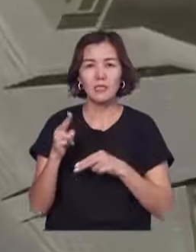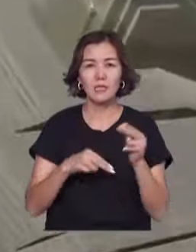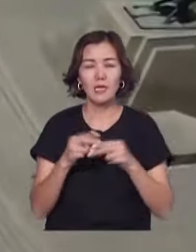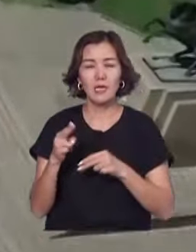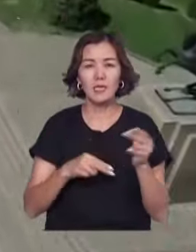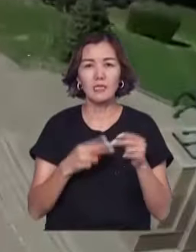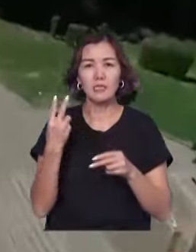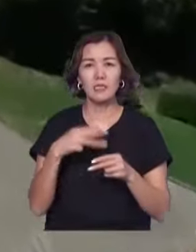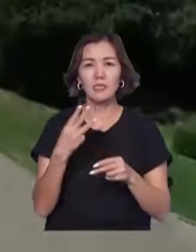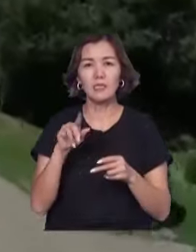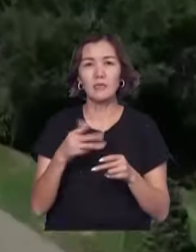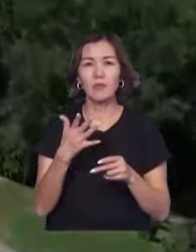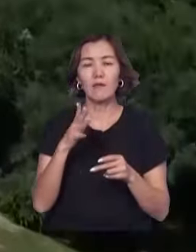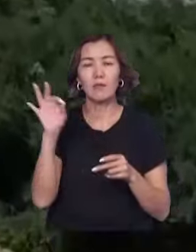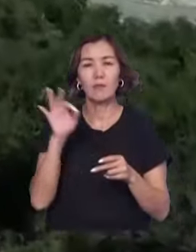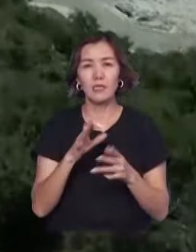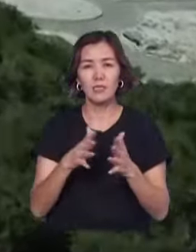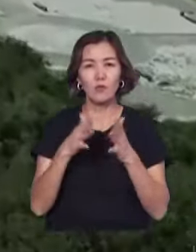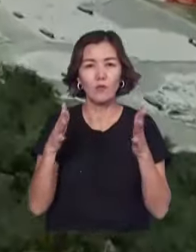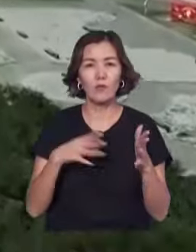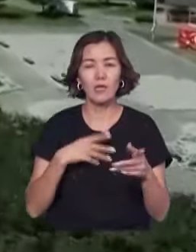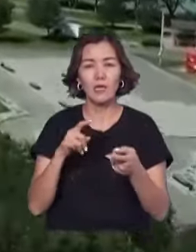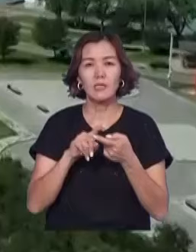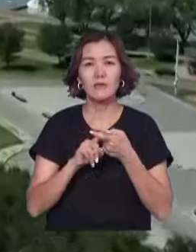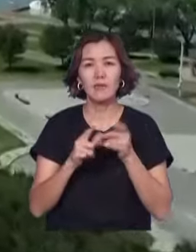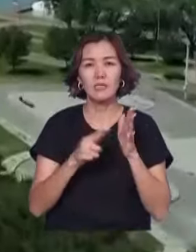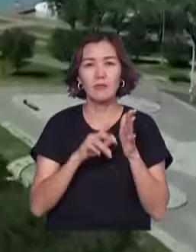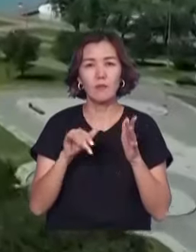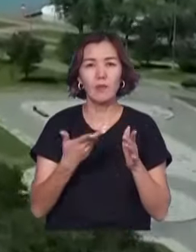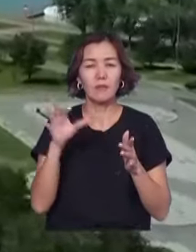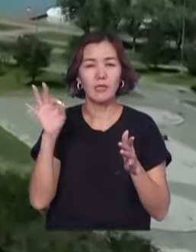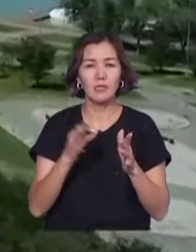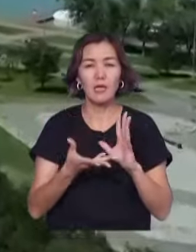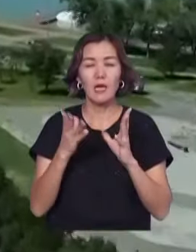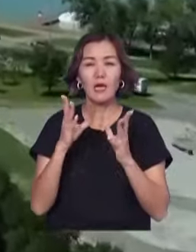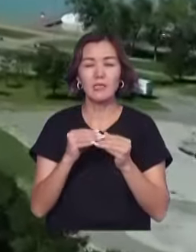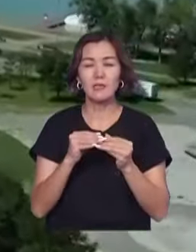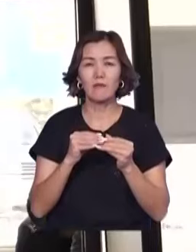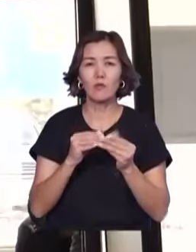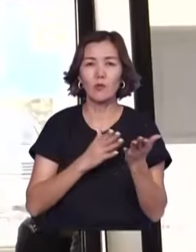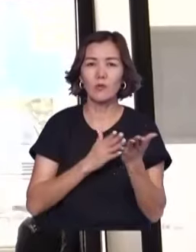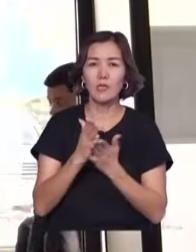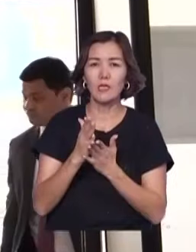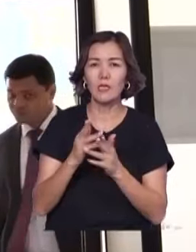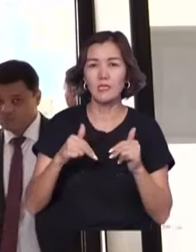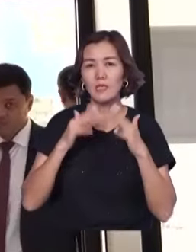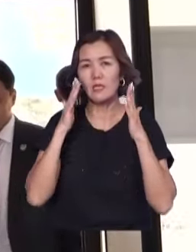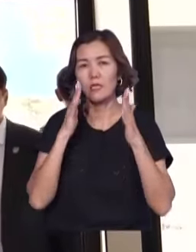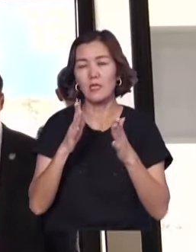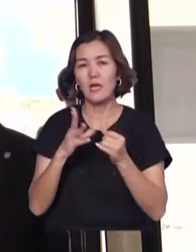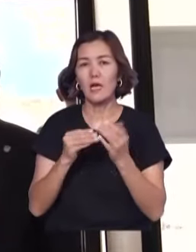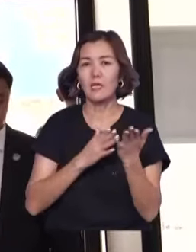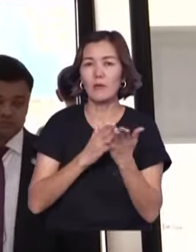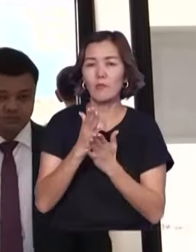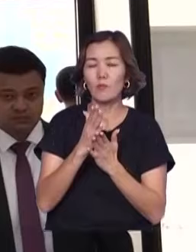более чем на 33,5%, а связь на 7,5%. Основной потенциал региона сосредоточен на